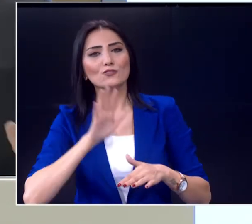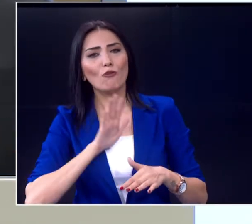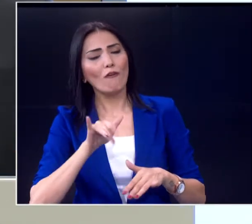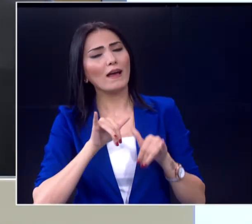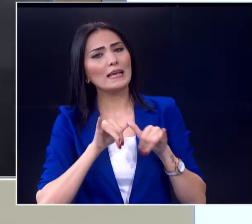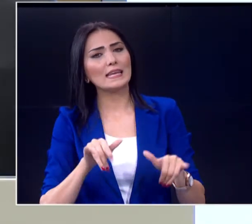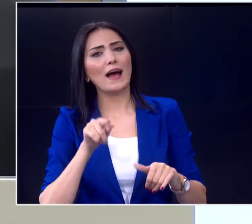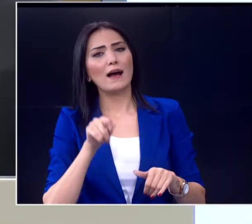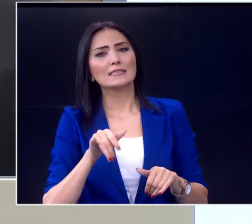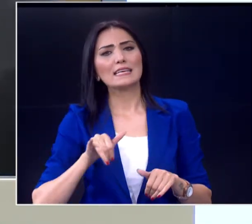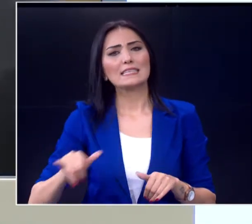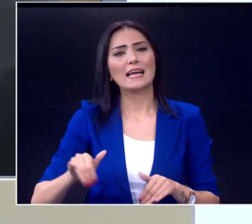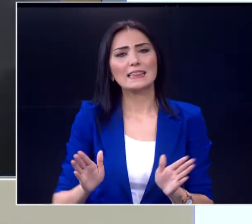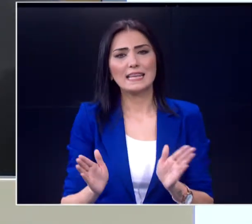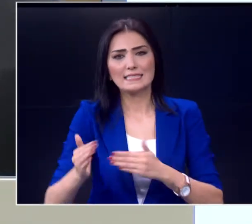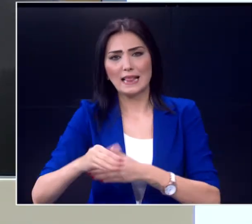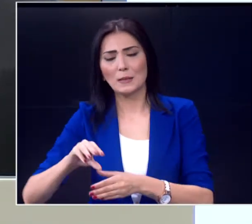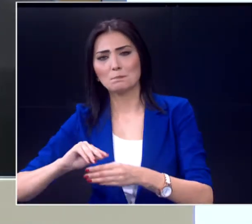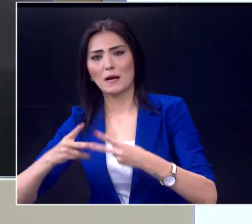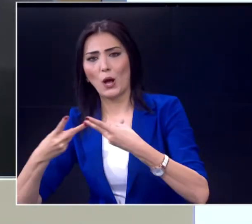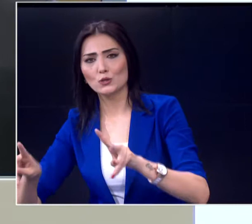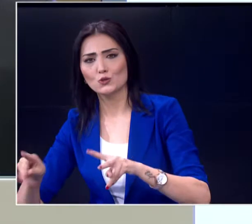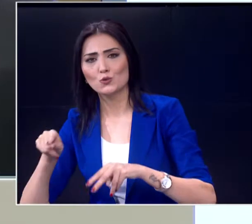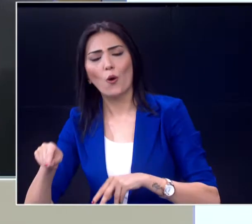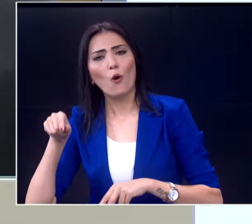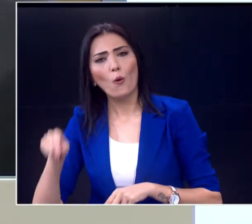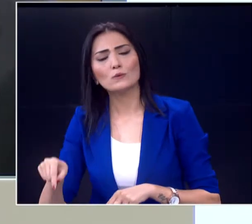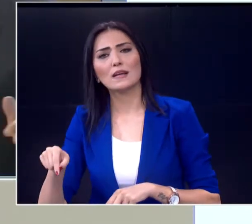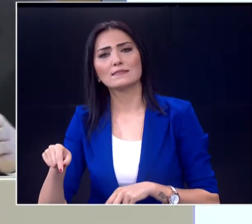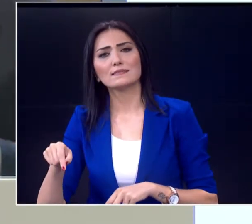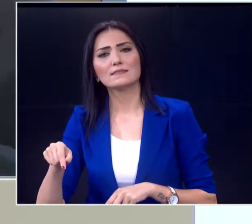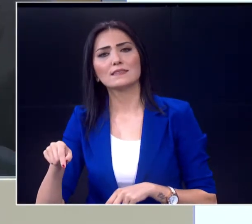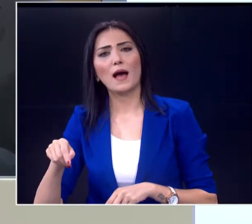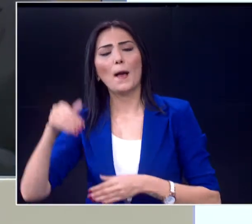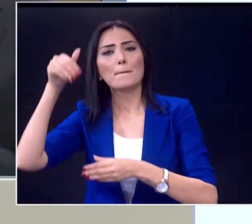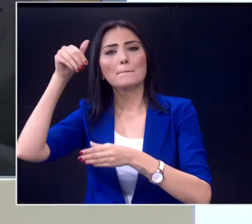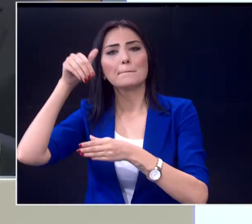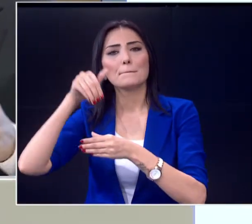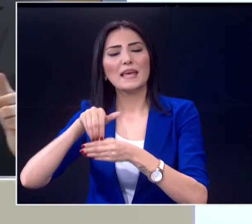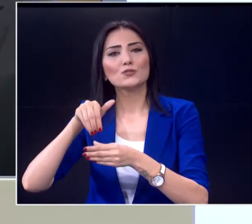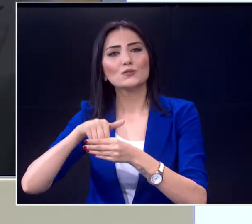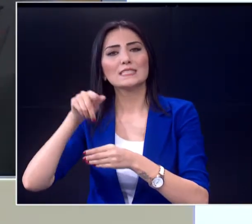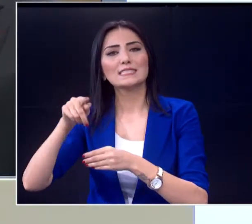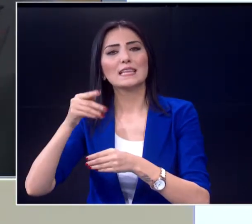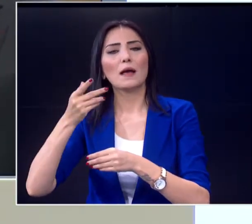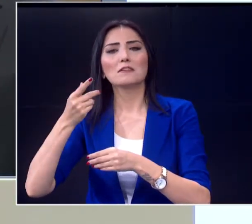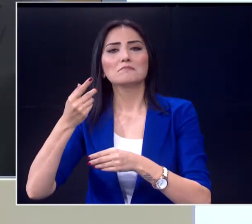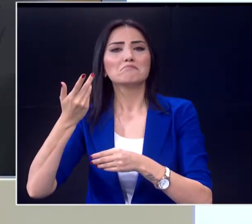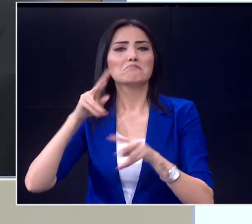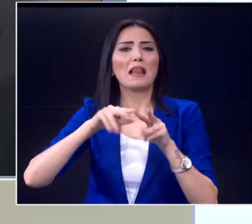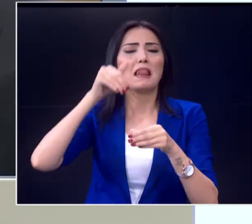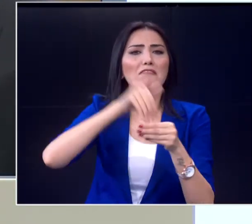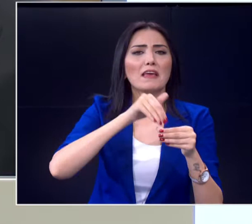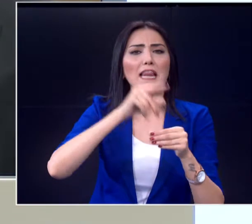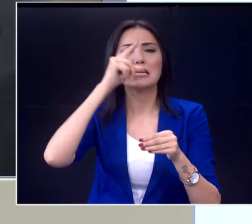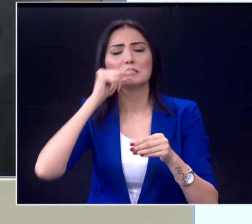Yine yanındaki sandık da açılıyor. Oradan da mecliste milletvekilleri kim